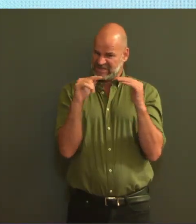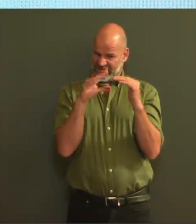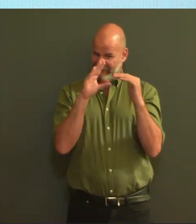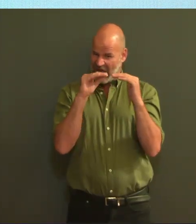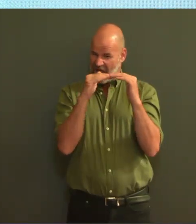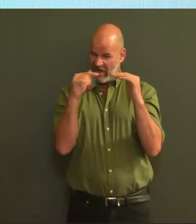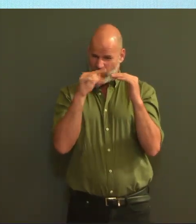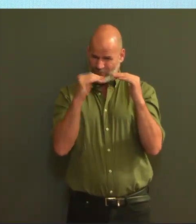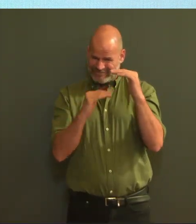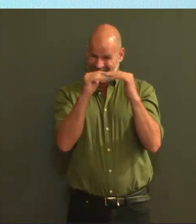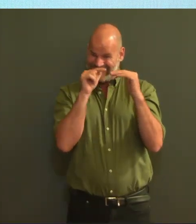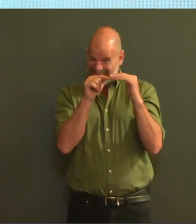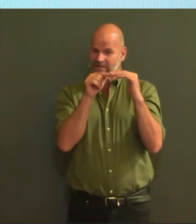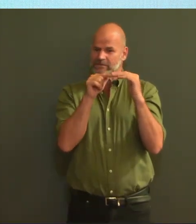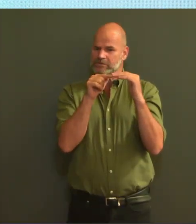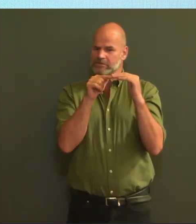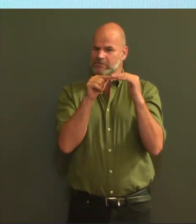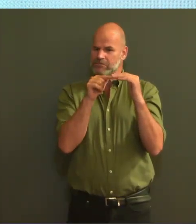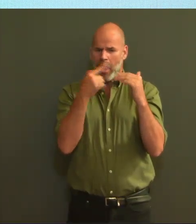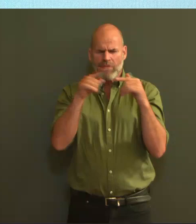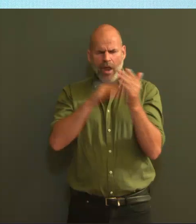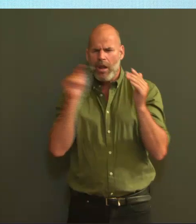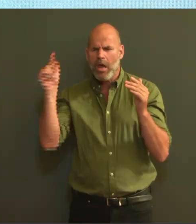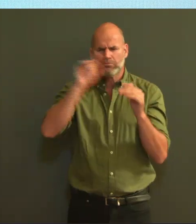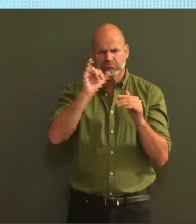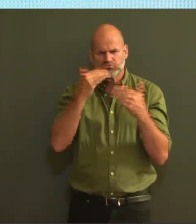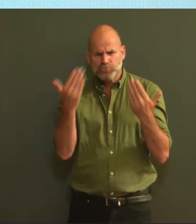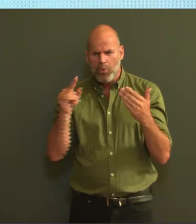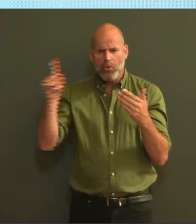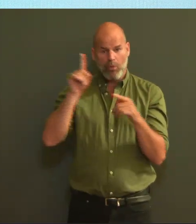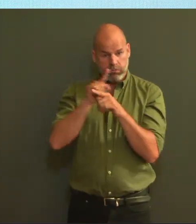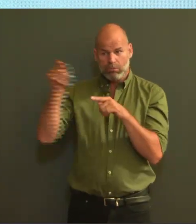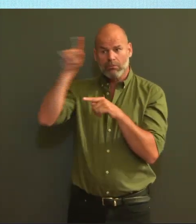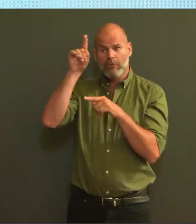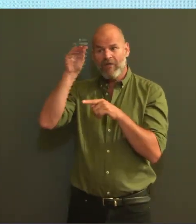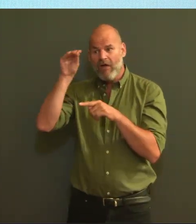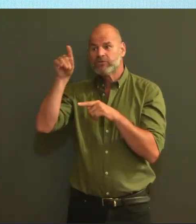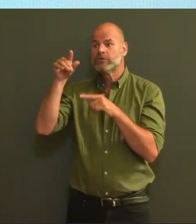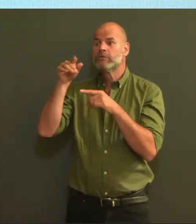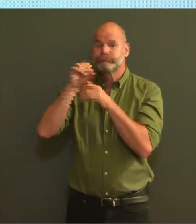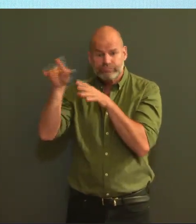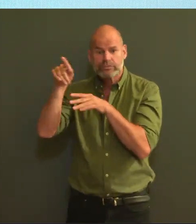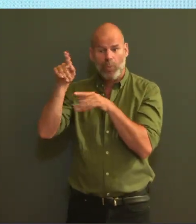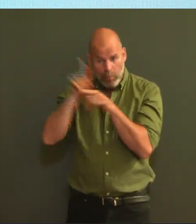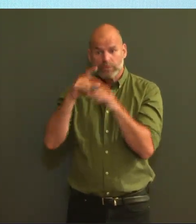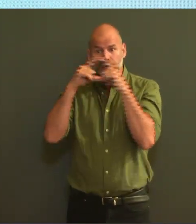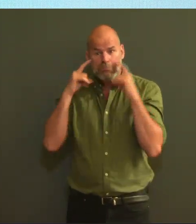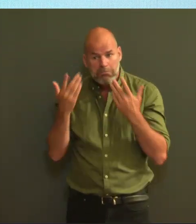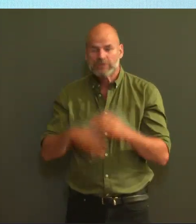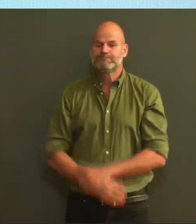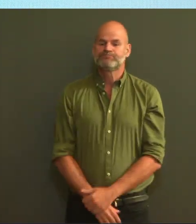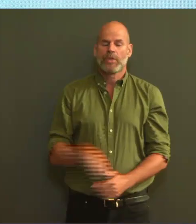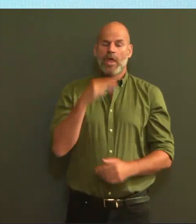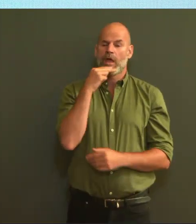de drempels die gedefinieerd werden in België zijn in essentie arbitraire drempels. Dat zijn bepaalde keuzes die we